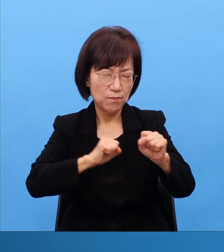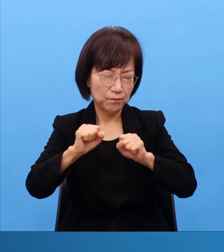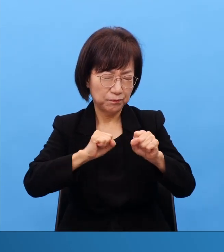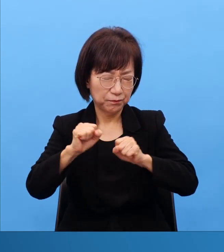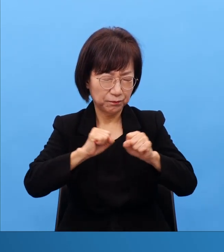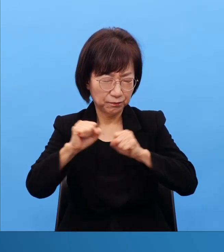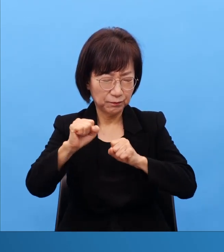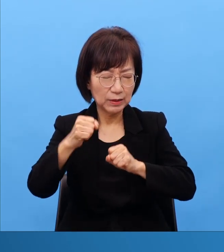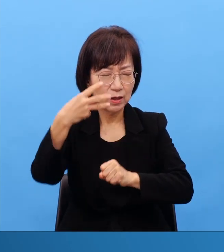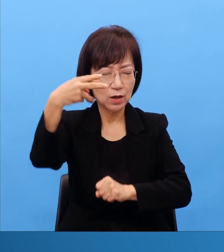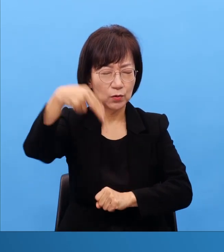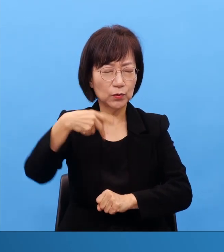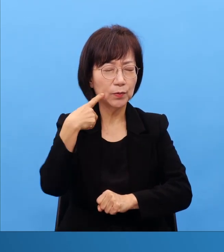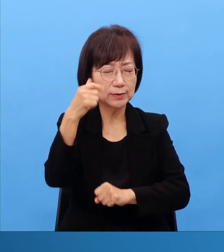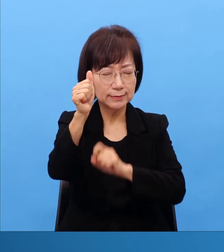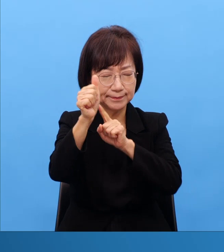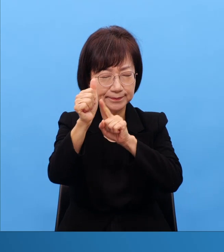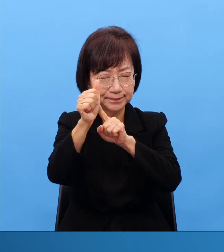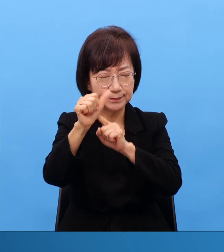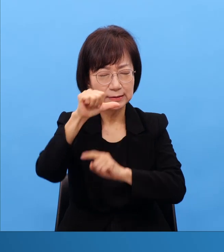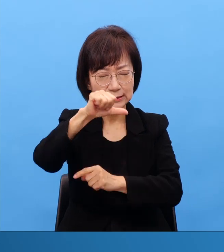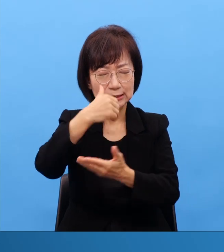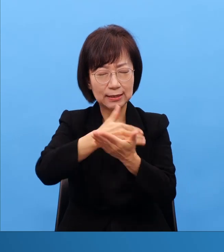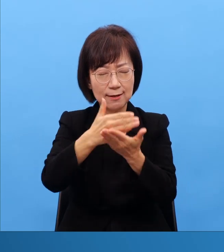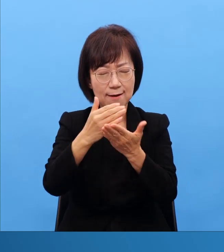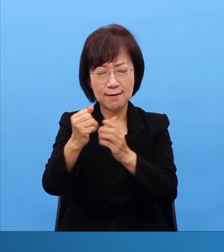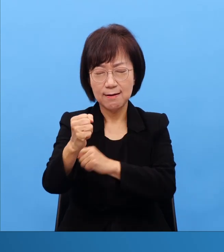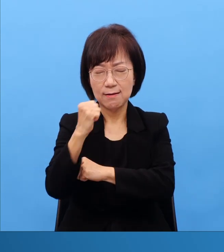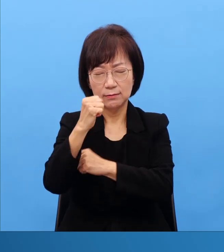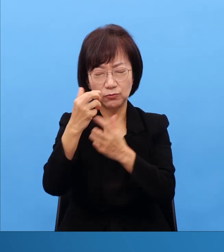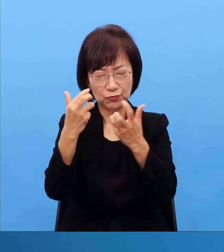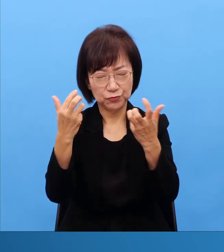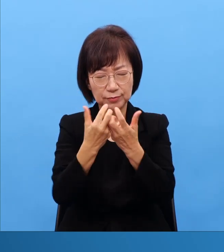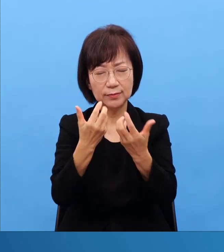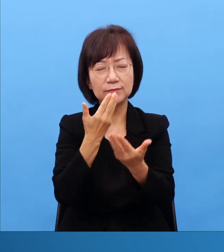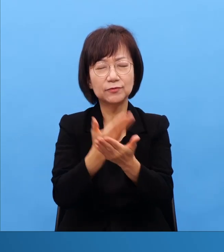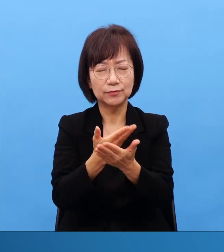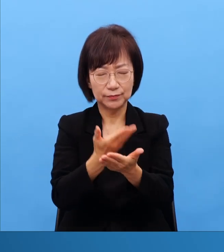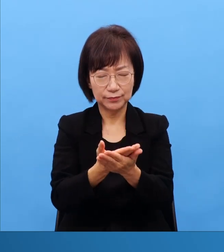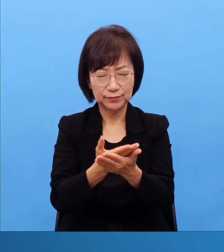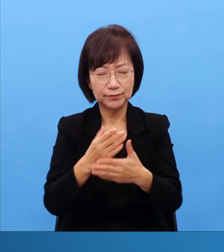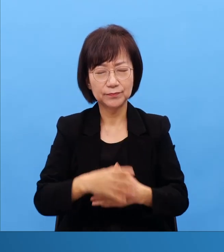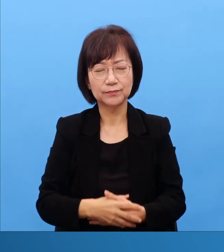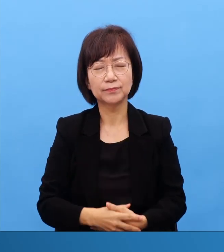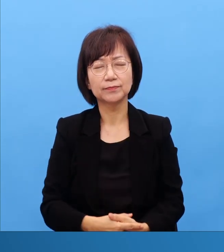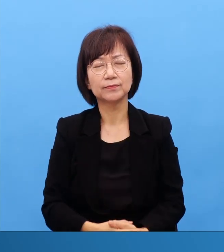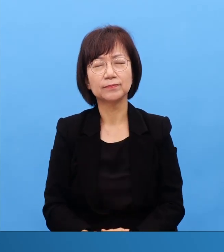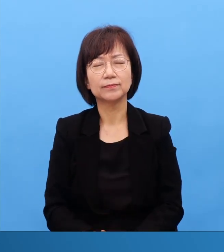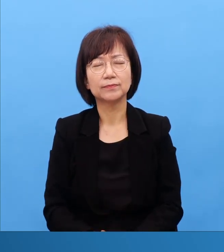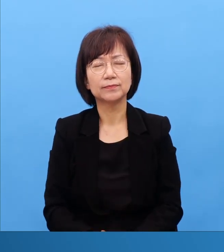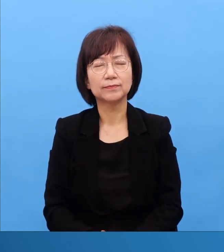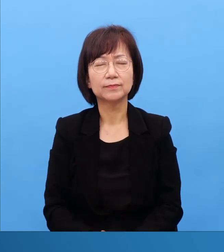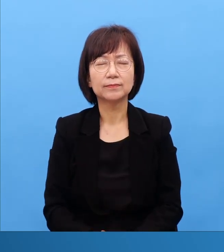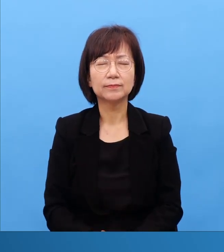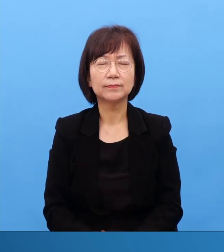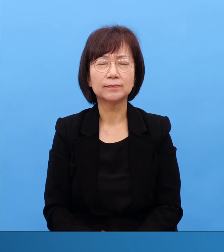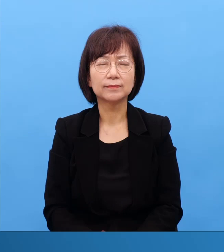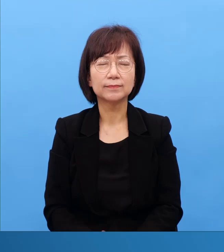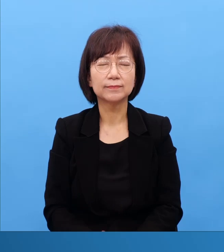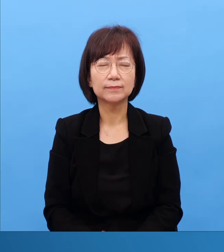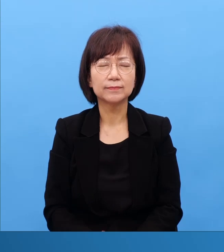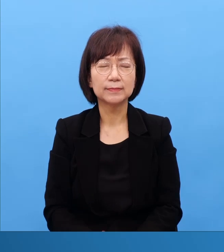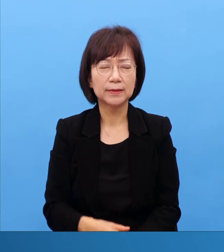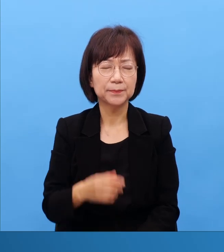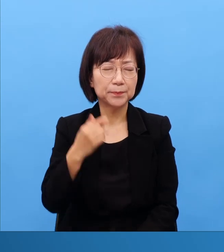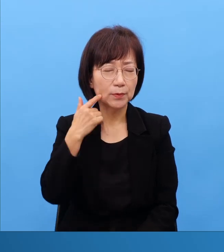충만케 하여 주옵소서. Please for the pastor who is serving as a true evangelist of this age within 24-hour prayer with your five powers. 목사님